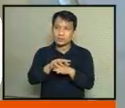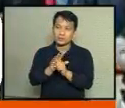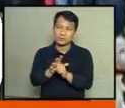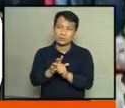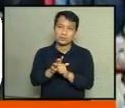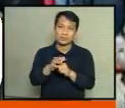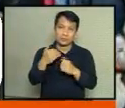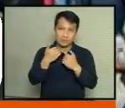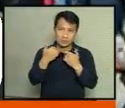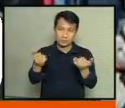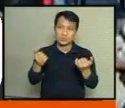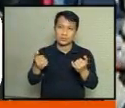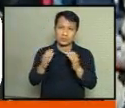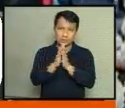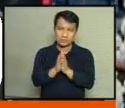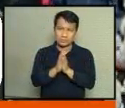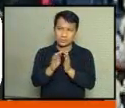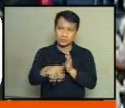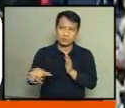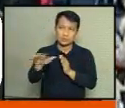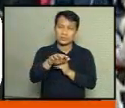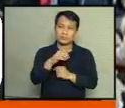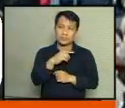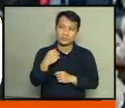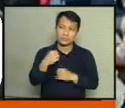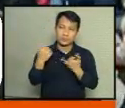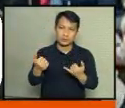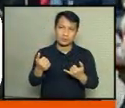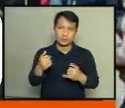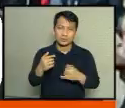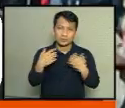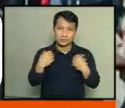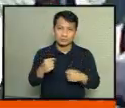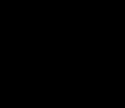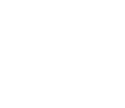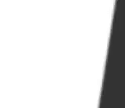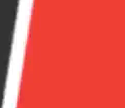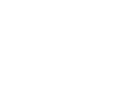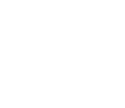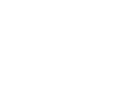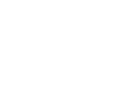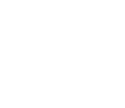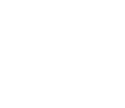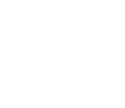disease. Nananawagan din siyang ipagdasal ang mga pari para magkaroon ng lakas ng loob.